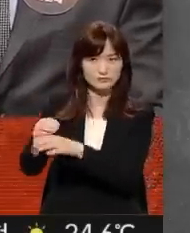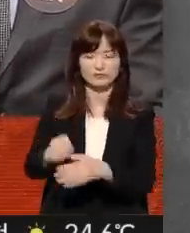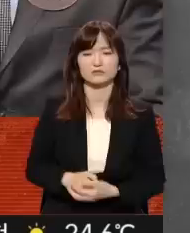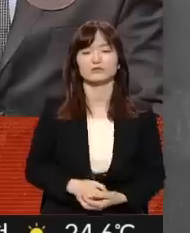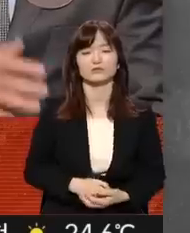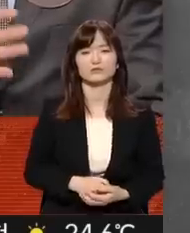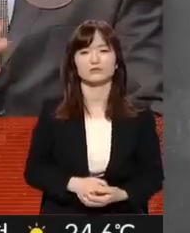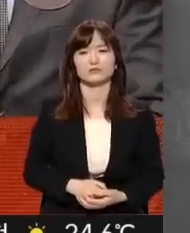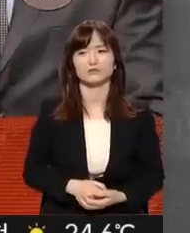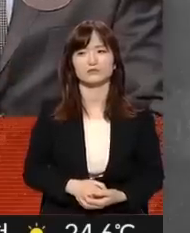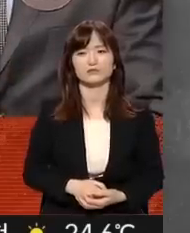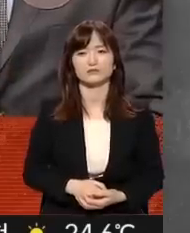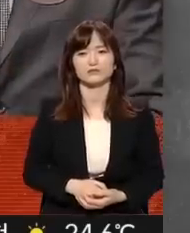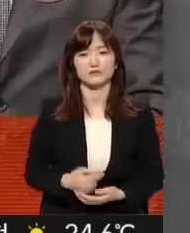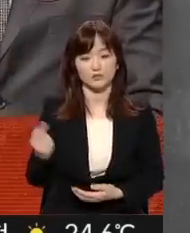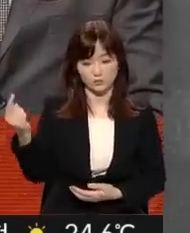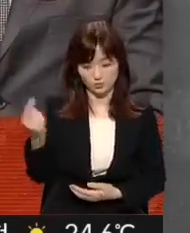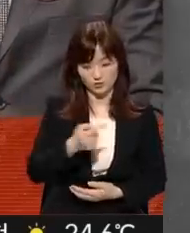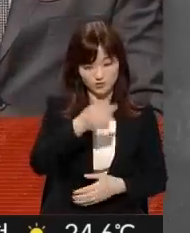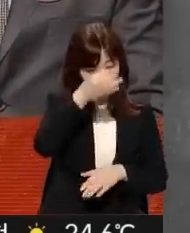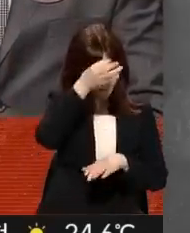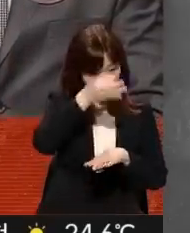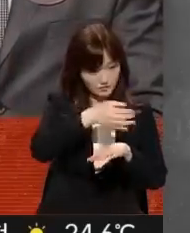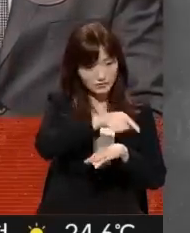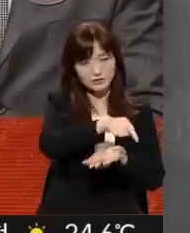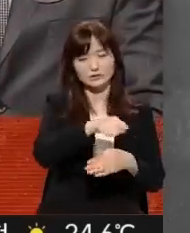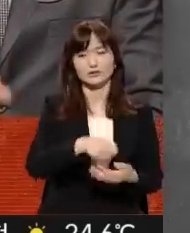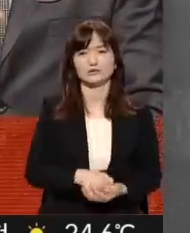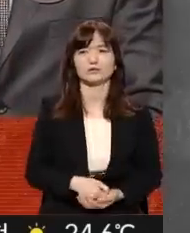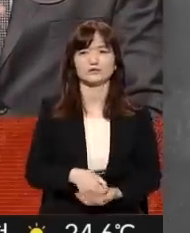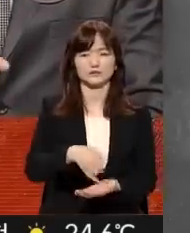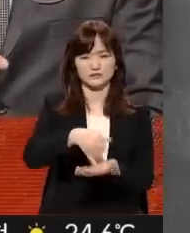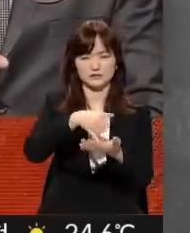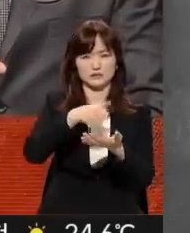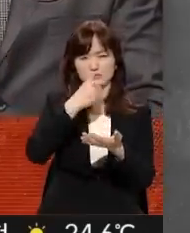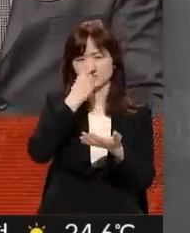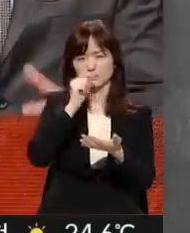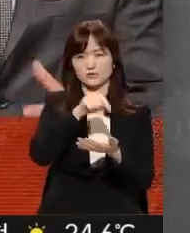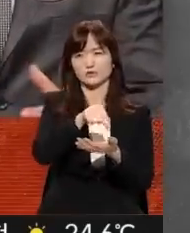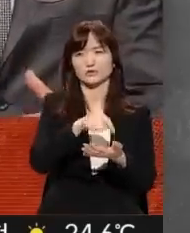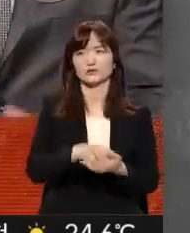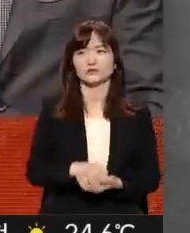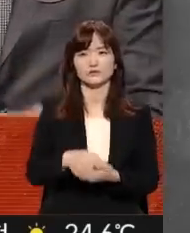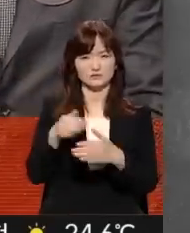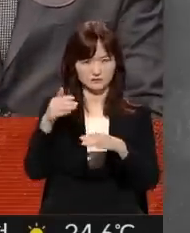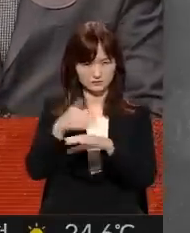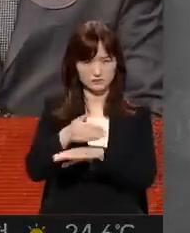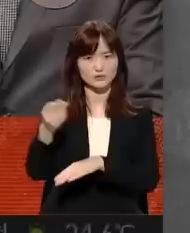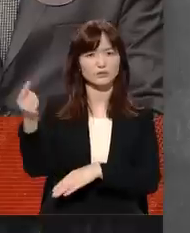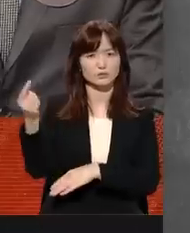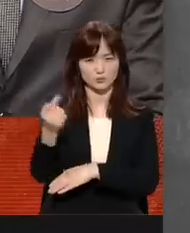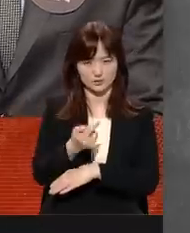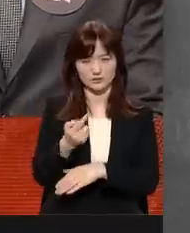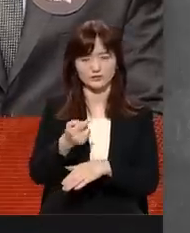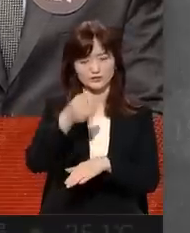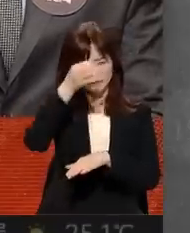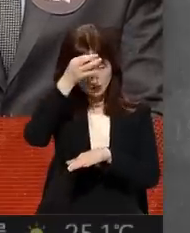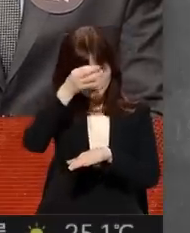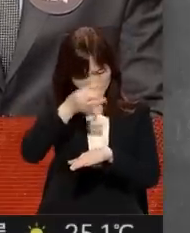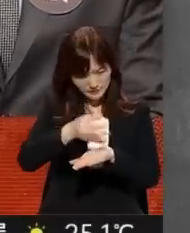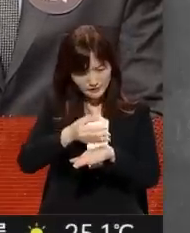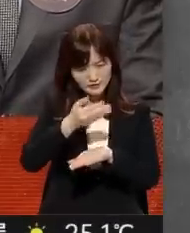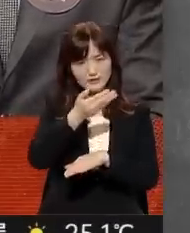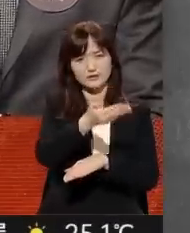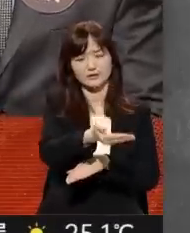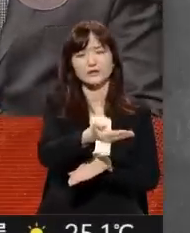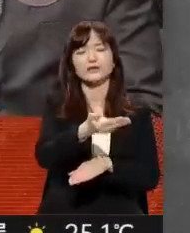당연히 와서 잘못했다고 사과해야 되는데 인성이 부족하군요. 절대로 그러지 말고 늦더라도 오셔가지고 사과를 정식으로